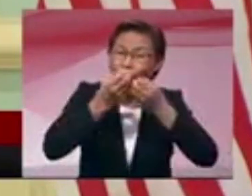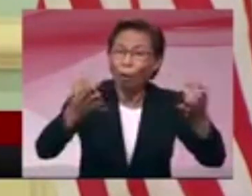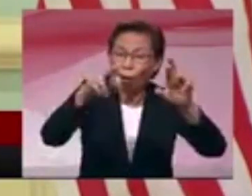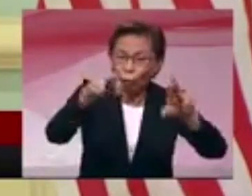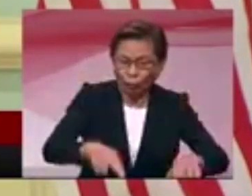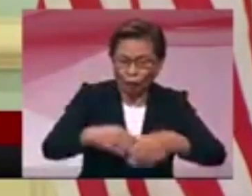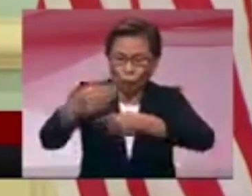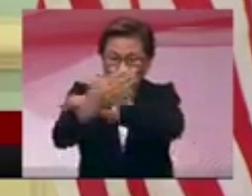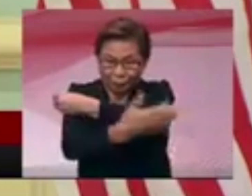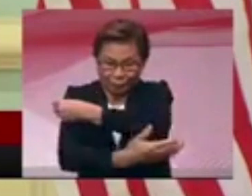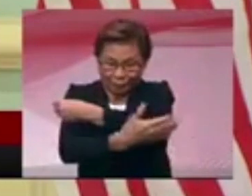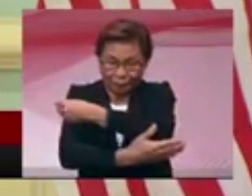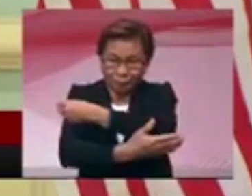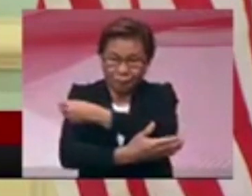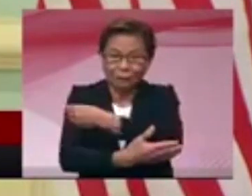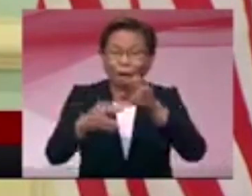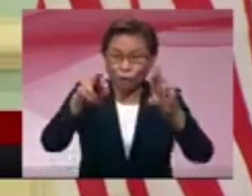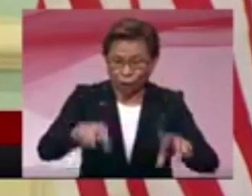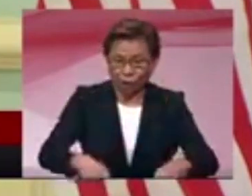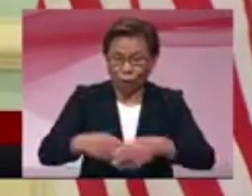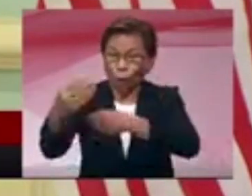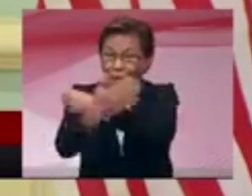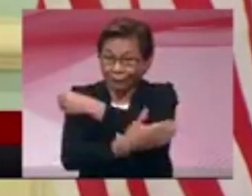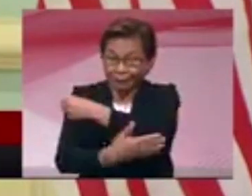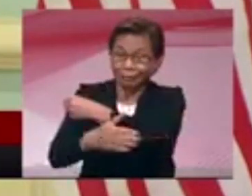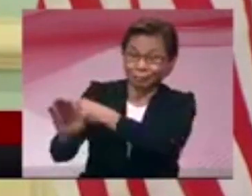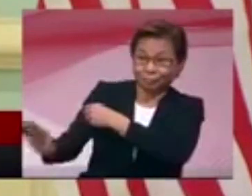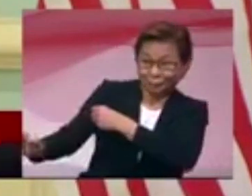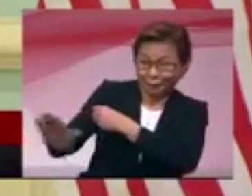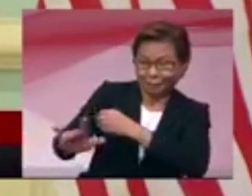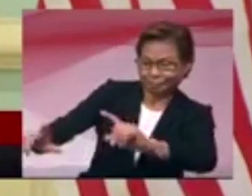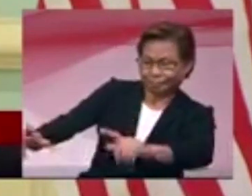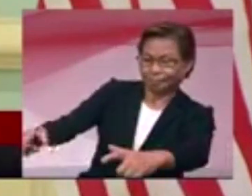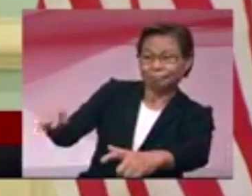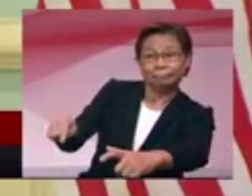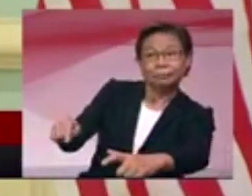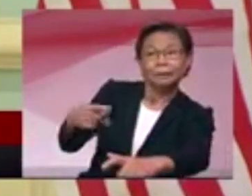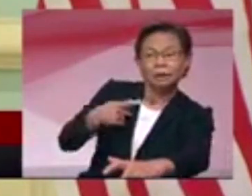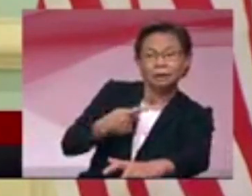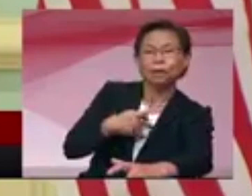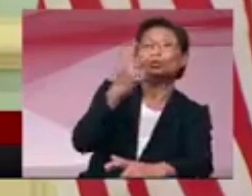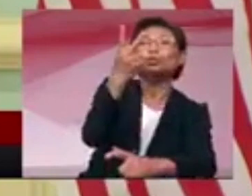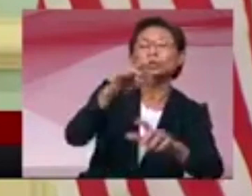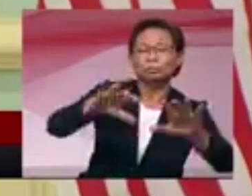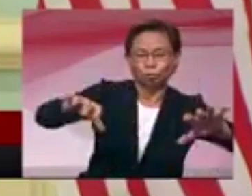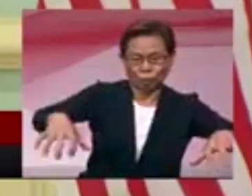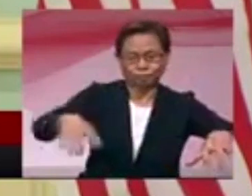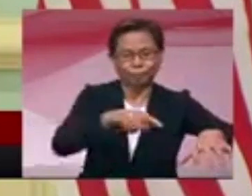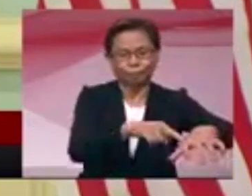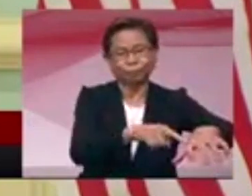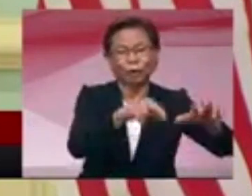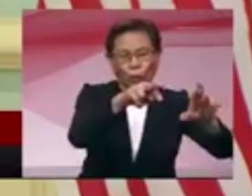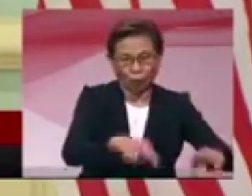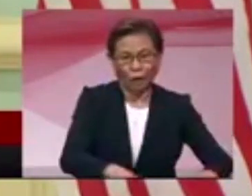ini. Warga asing ini, apabila kita dapati ada dua kategori warga asing, satu